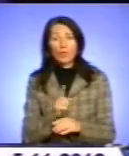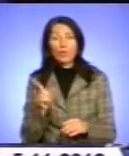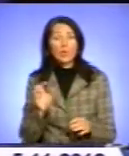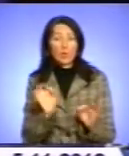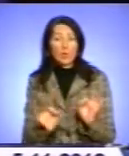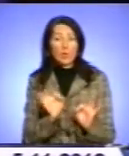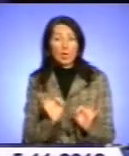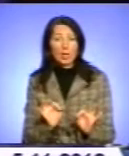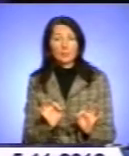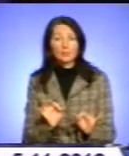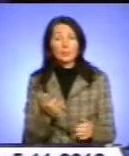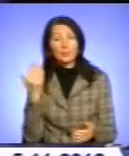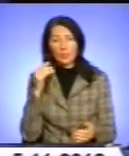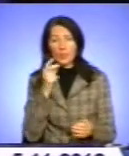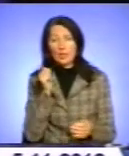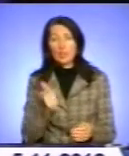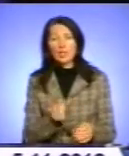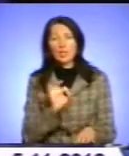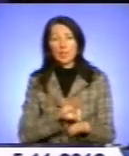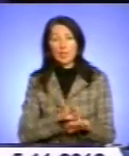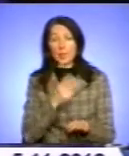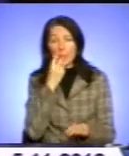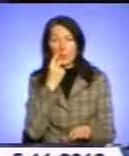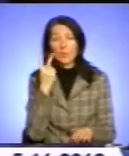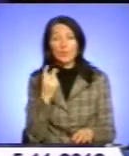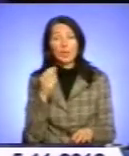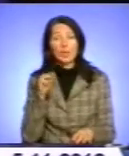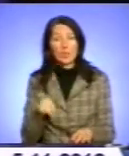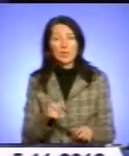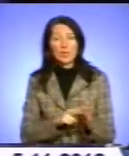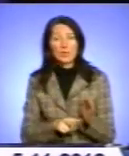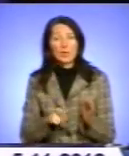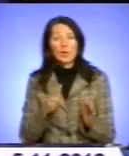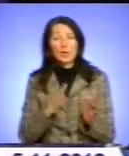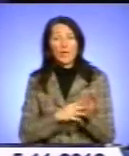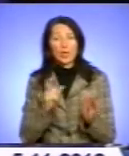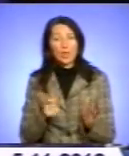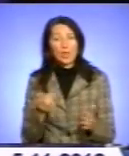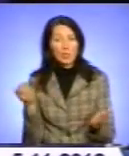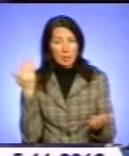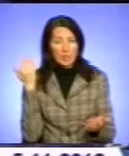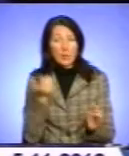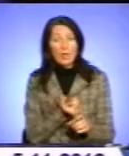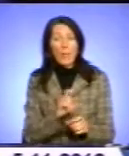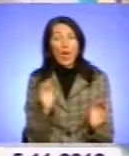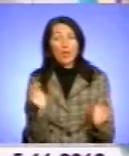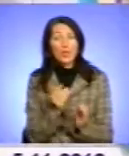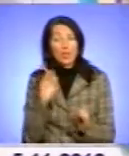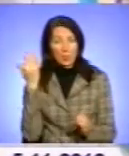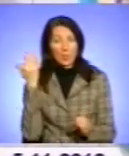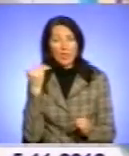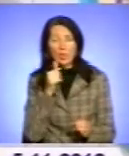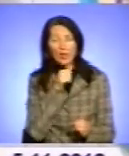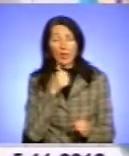За минулий тиждень на грип захворіло 2089 людей, а це набагато менше, аніж у попередні.